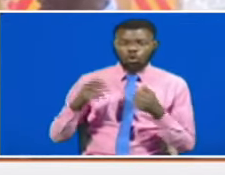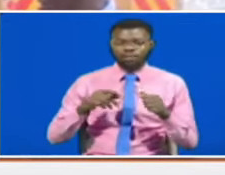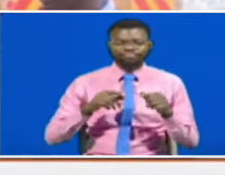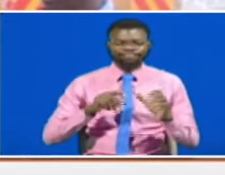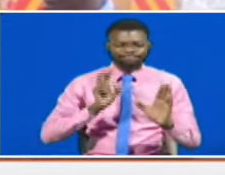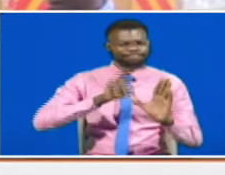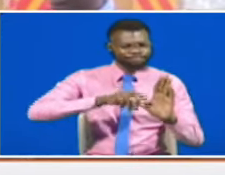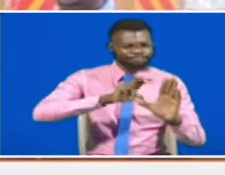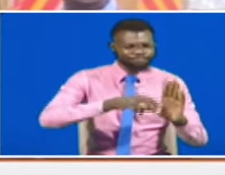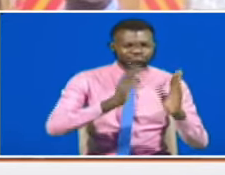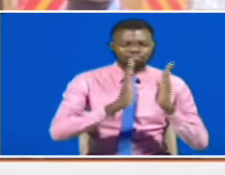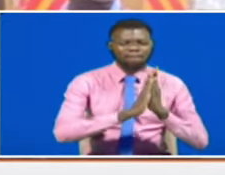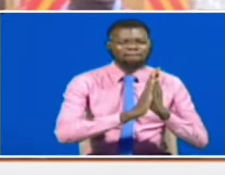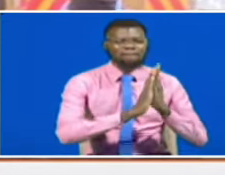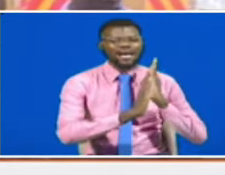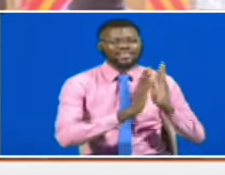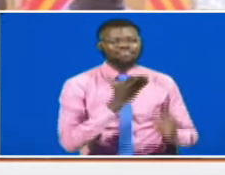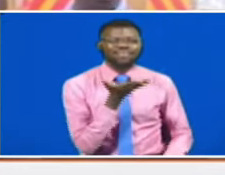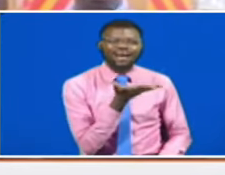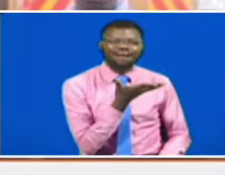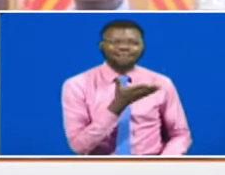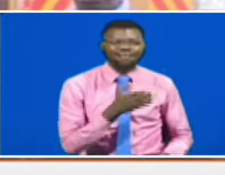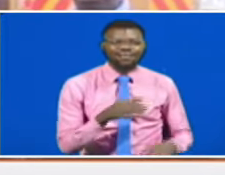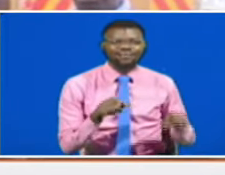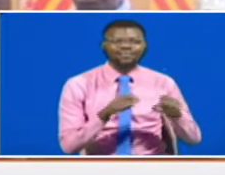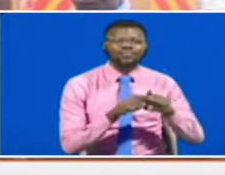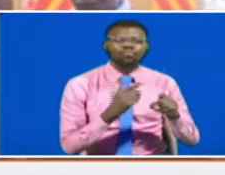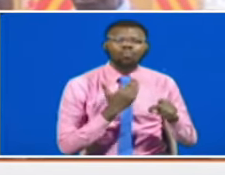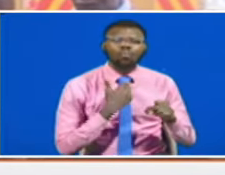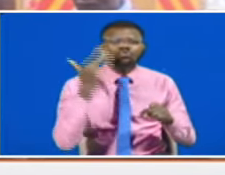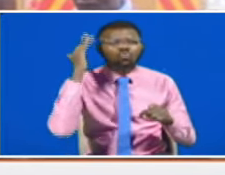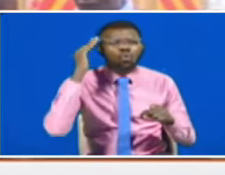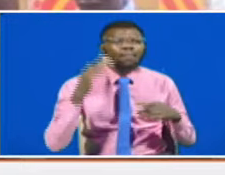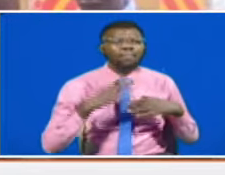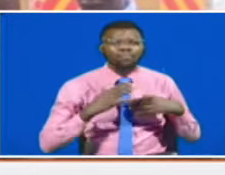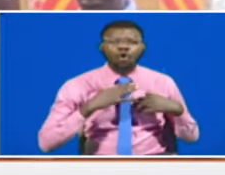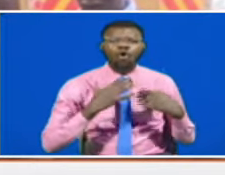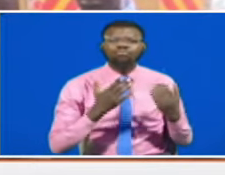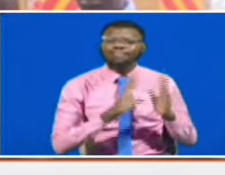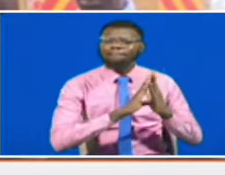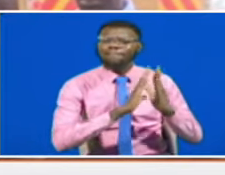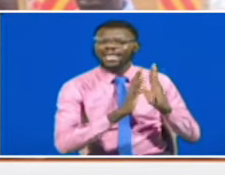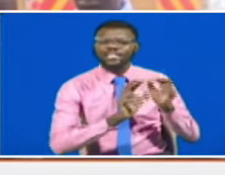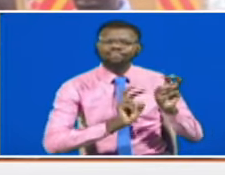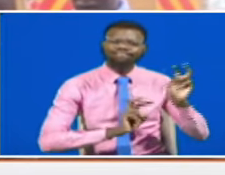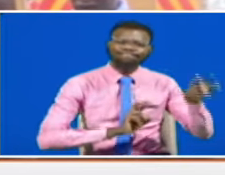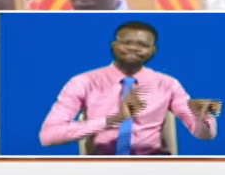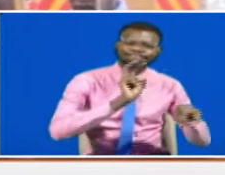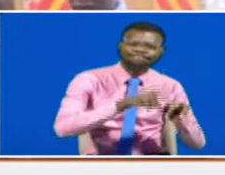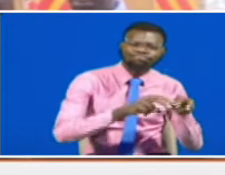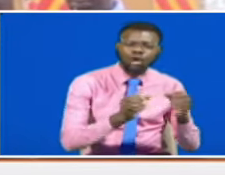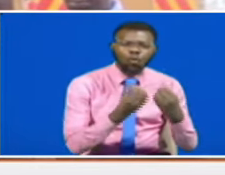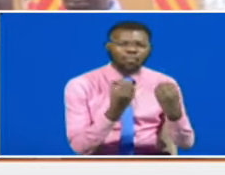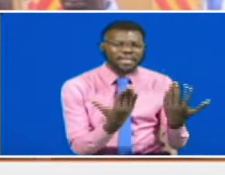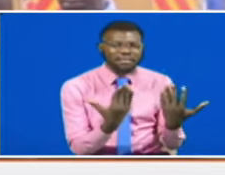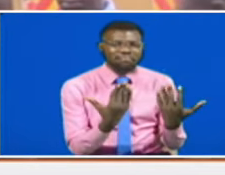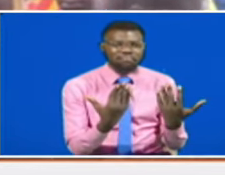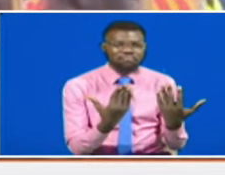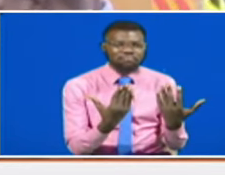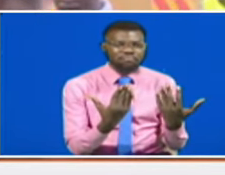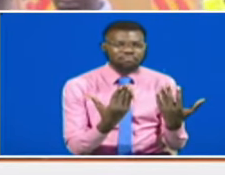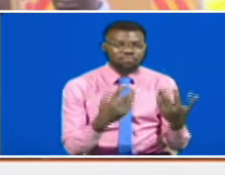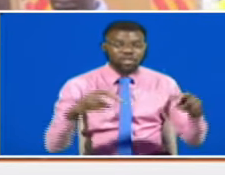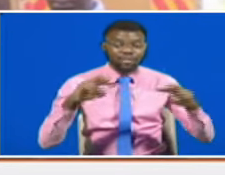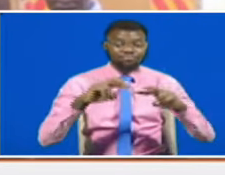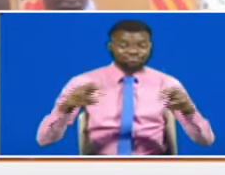tunaendelea kujua kwamba ni wangapi ambao walikuwa hapo. Bado tumeanzisha uchunguzi. Tulipata abiria